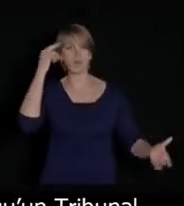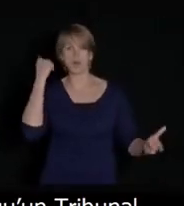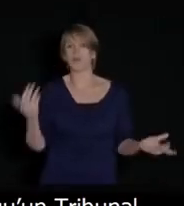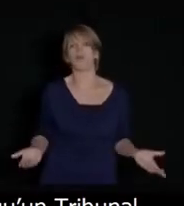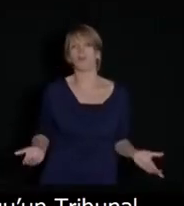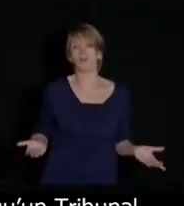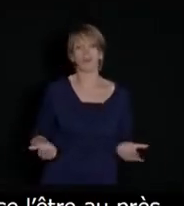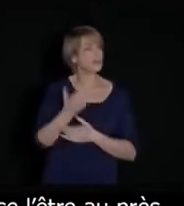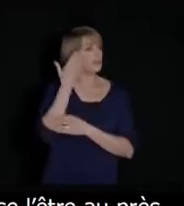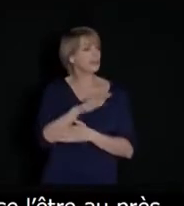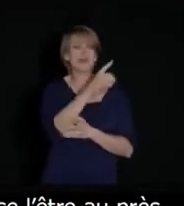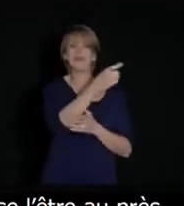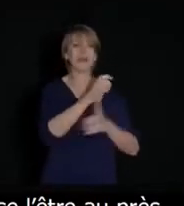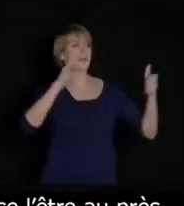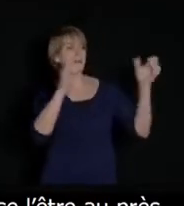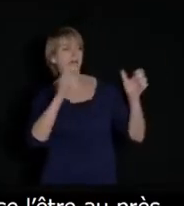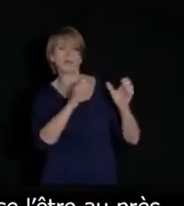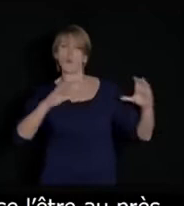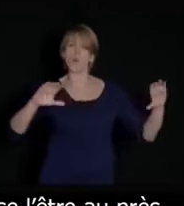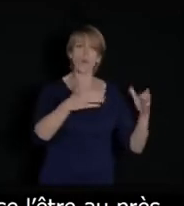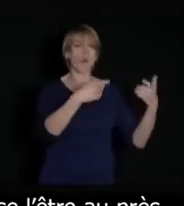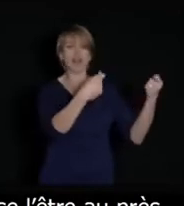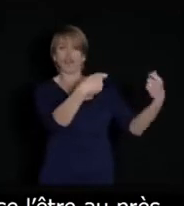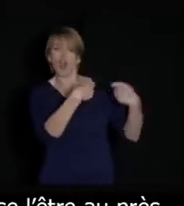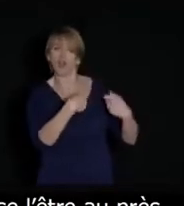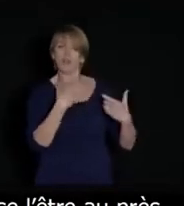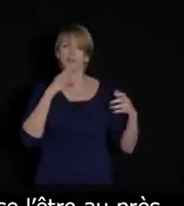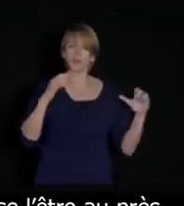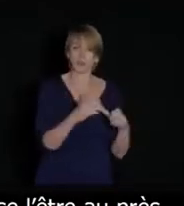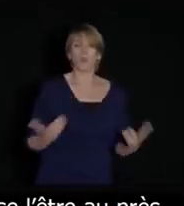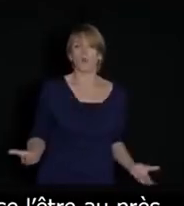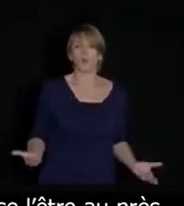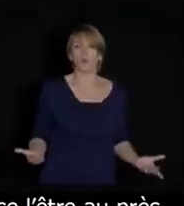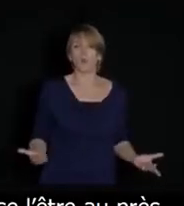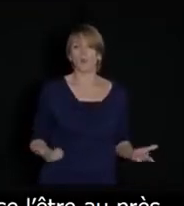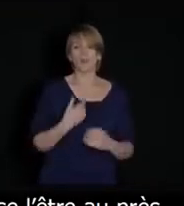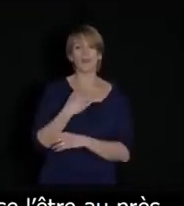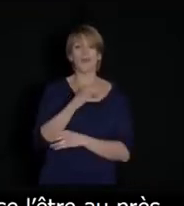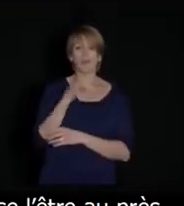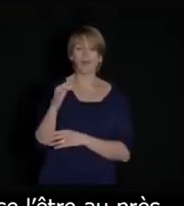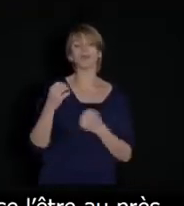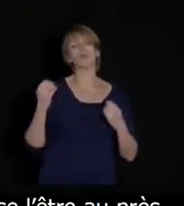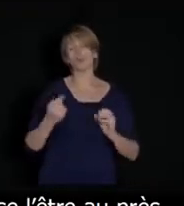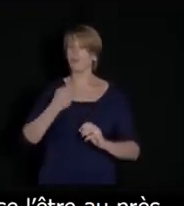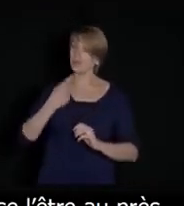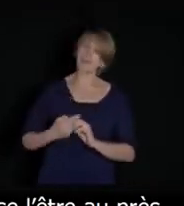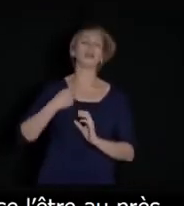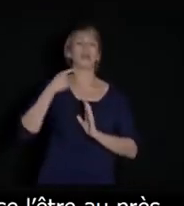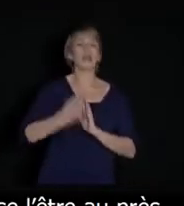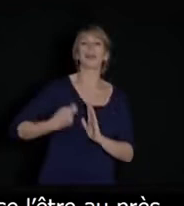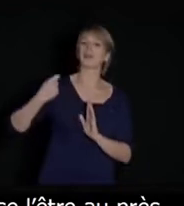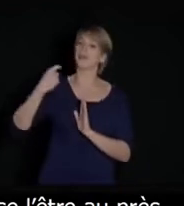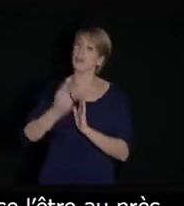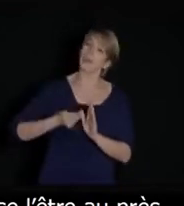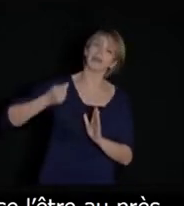vous savez qu'elle sera, comme toutes les autres, assaillie par les lobbyistes. Il le faut. Et la France doit